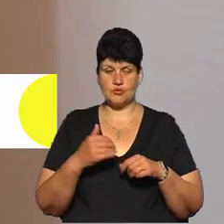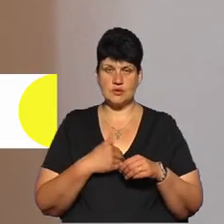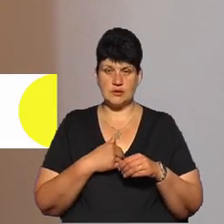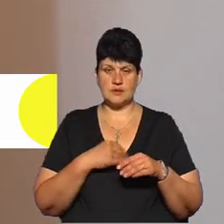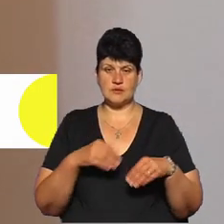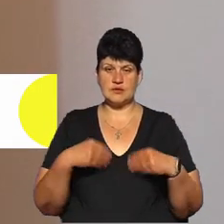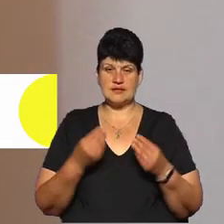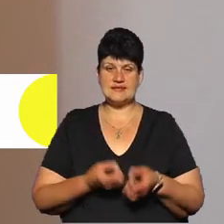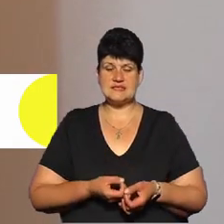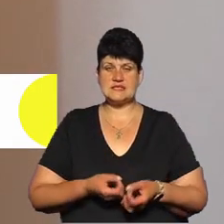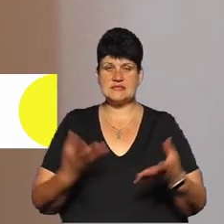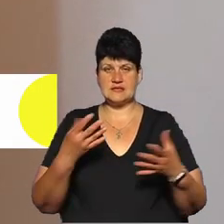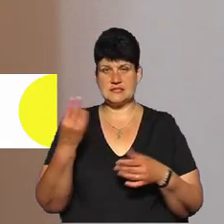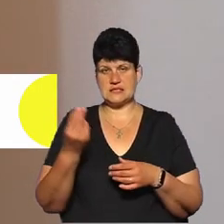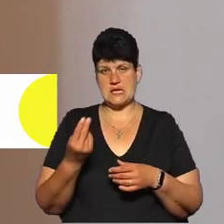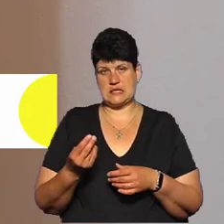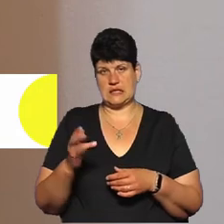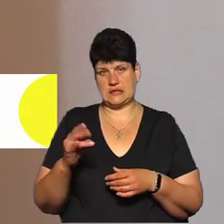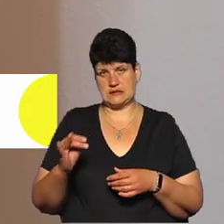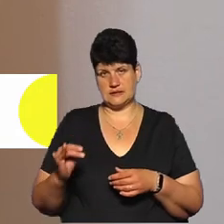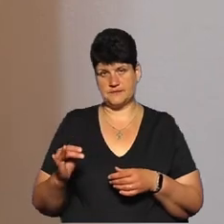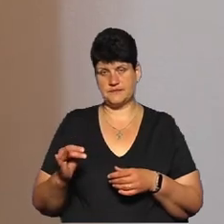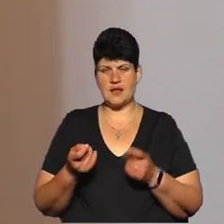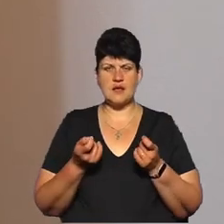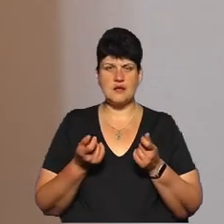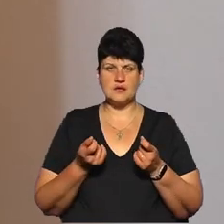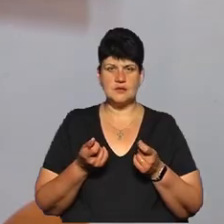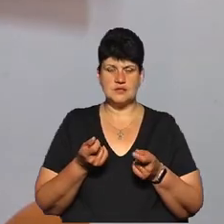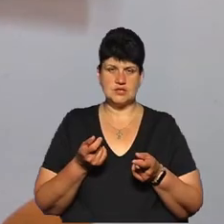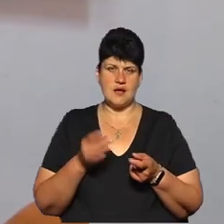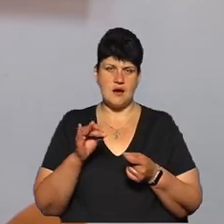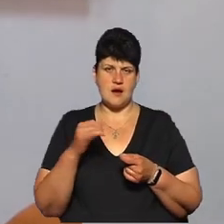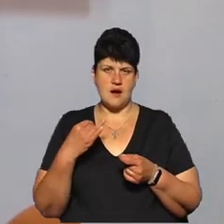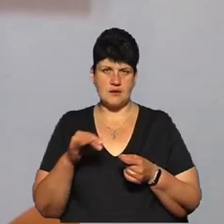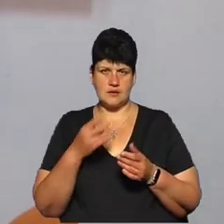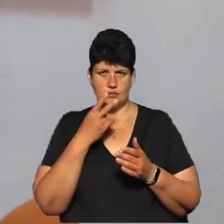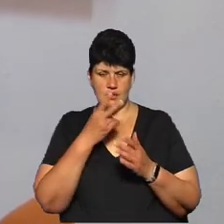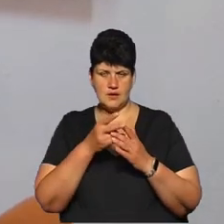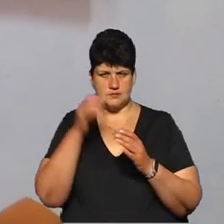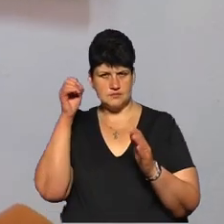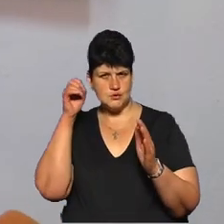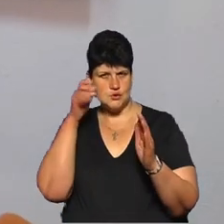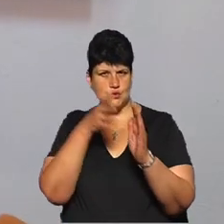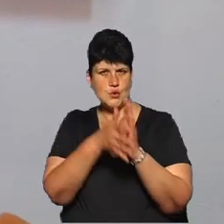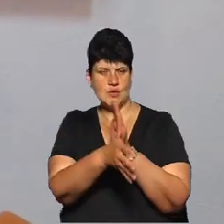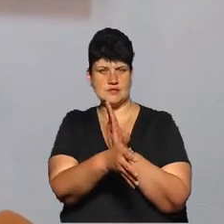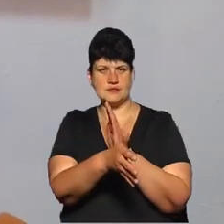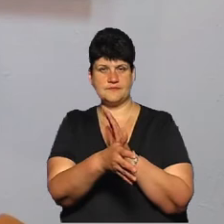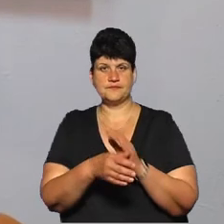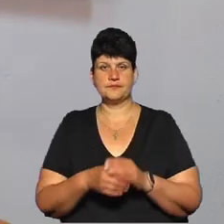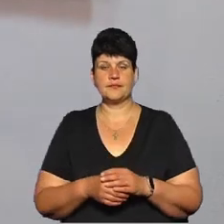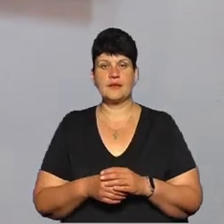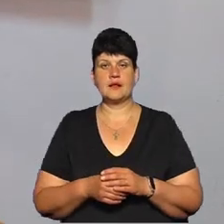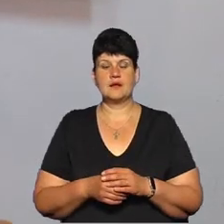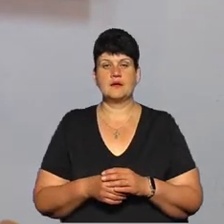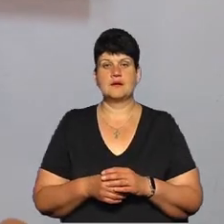картини, як ніби трошки рай, який просвічує сонцем на цей костел. Тому мені дуже